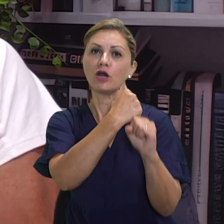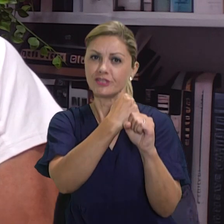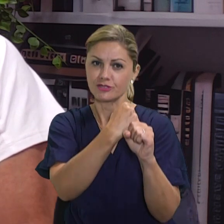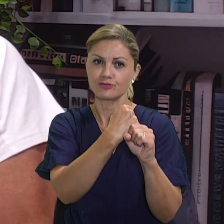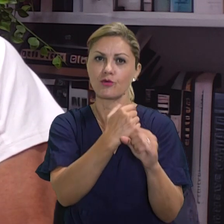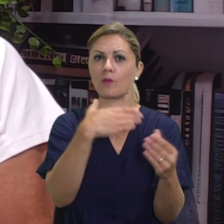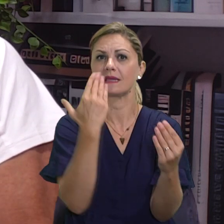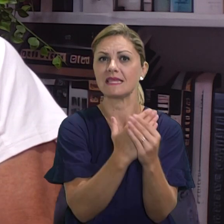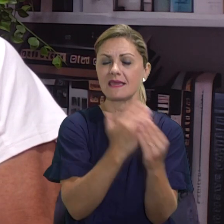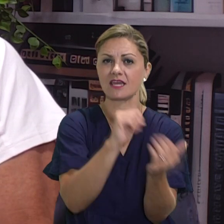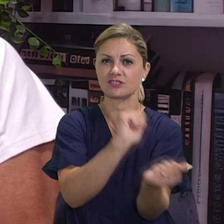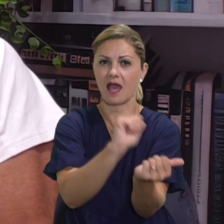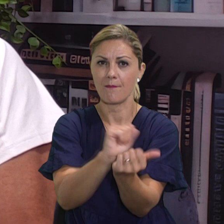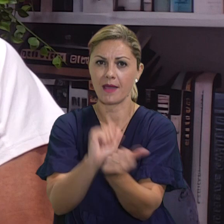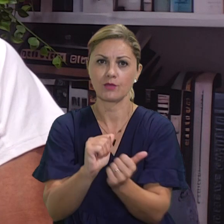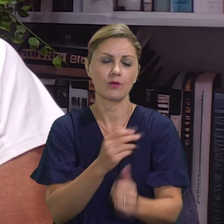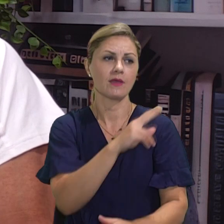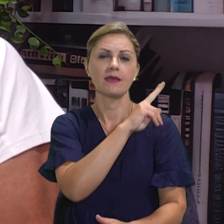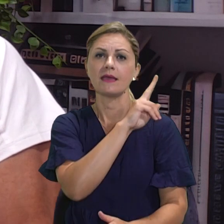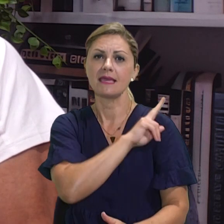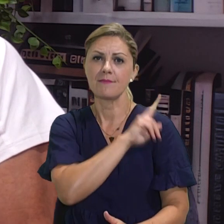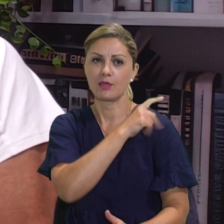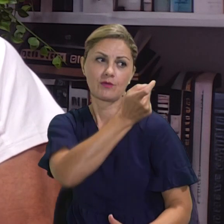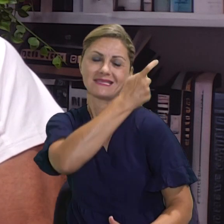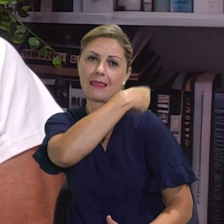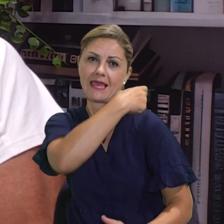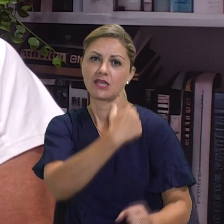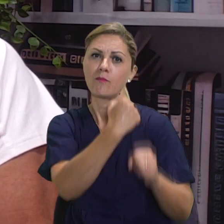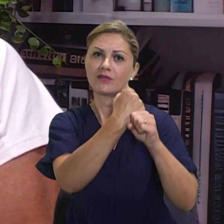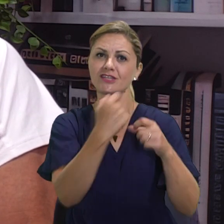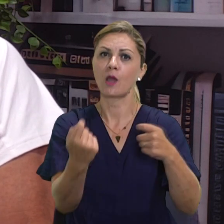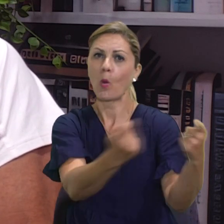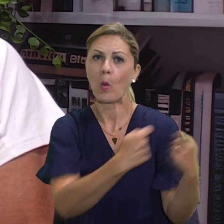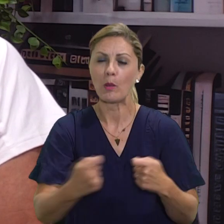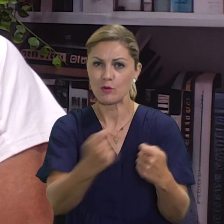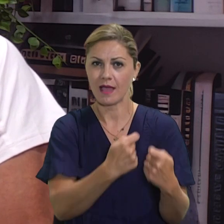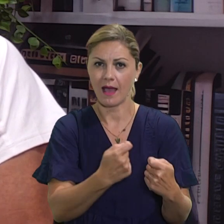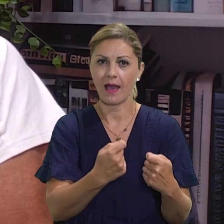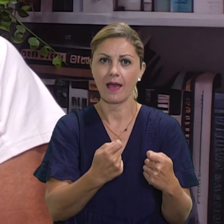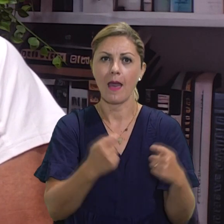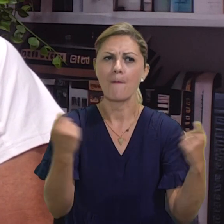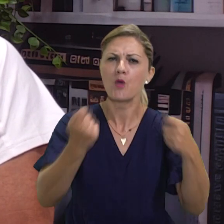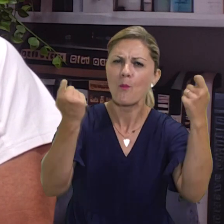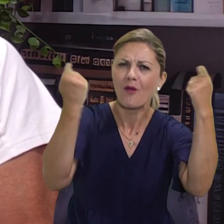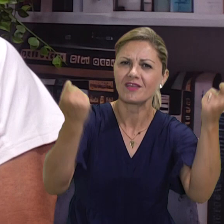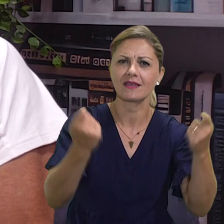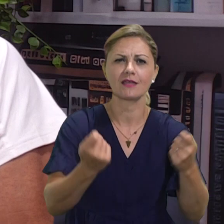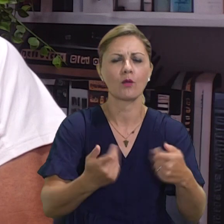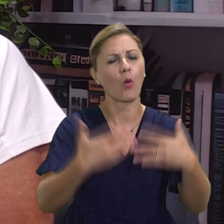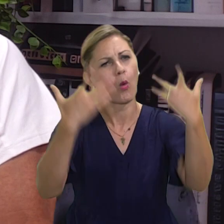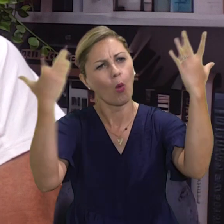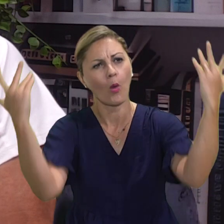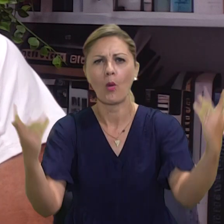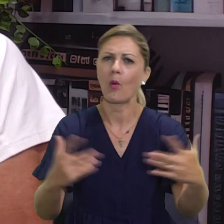onda se to zavrti. Imate ove udruge, onda kad imate udruge sa 100 članova, onda udruga svaki malo promovira